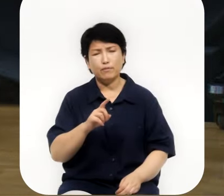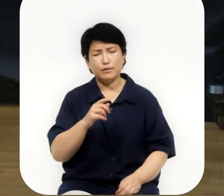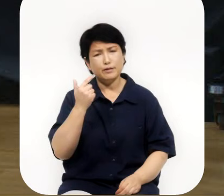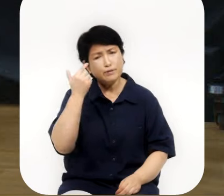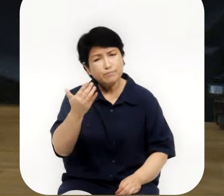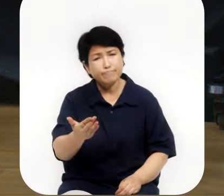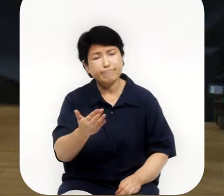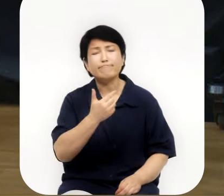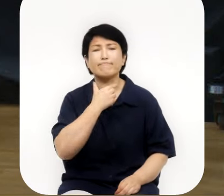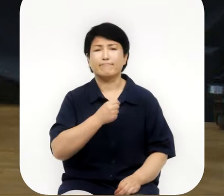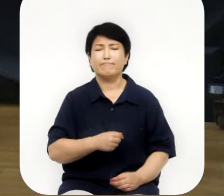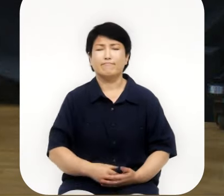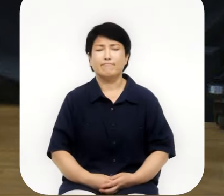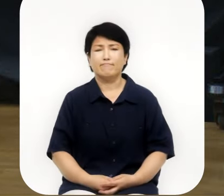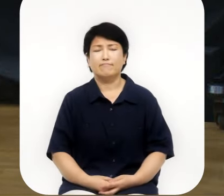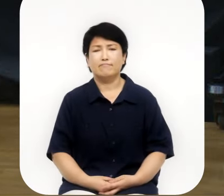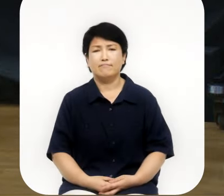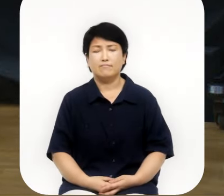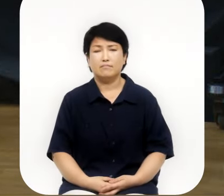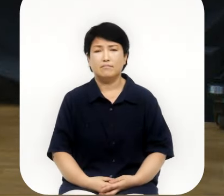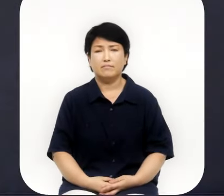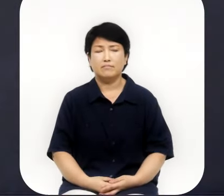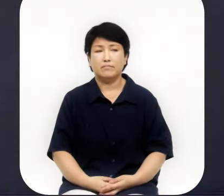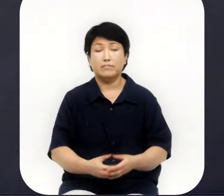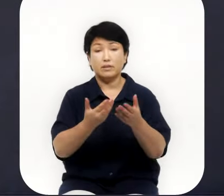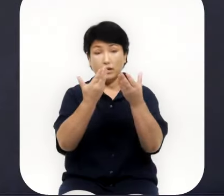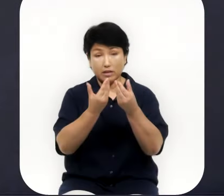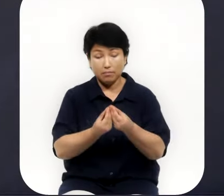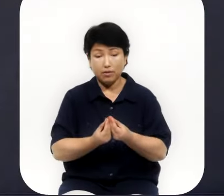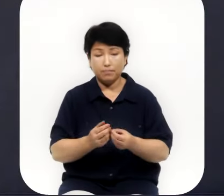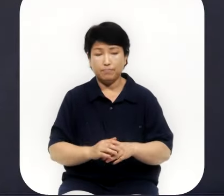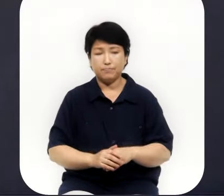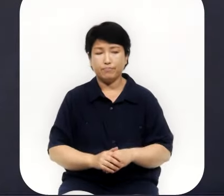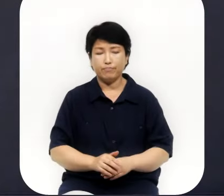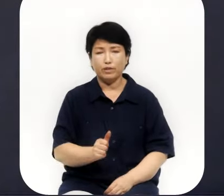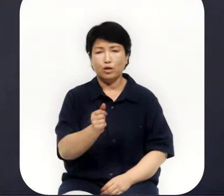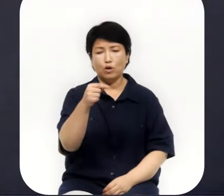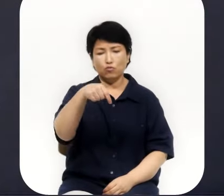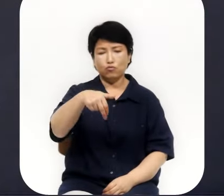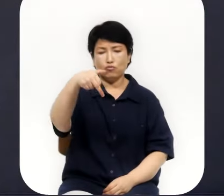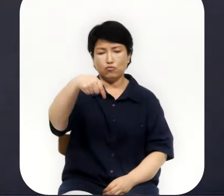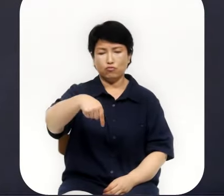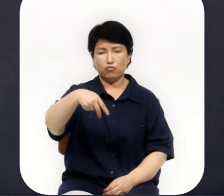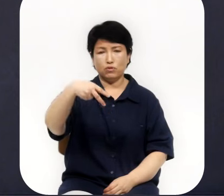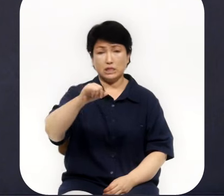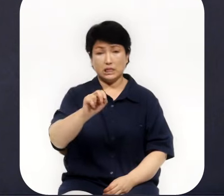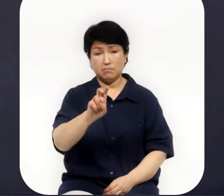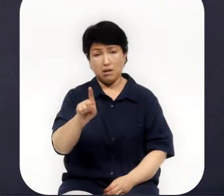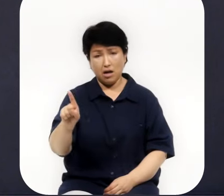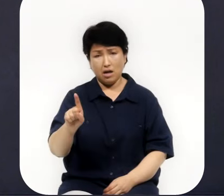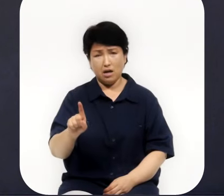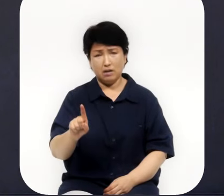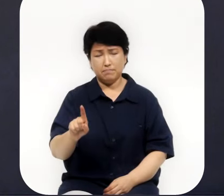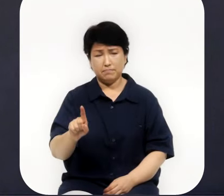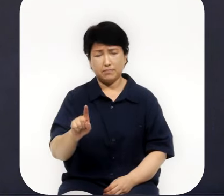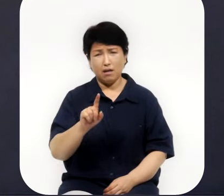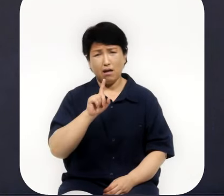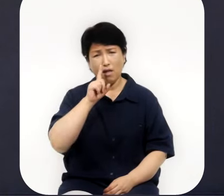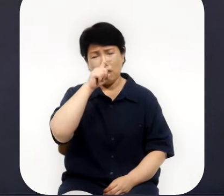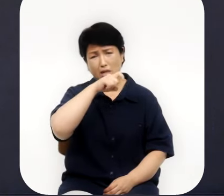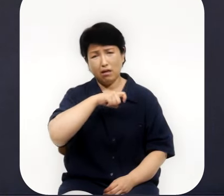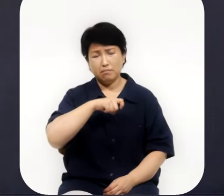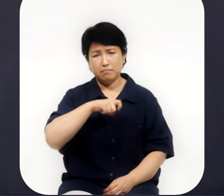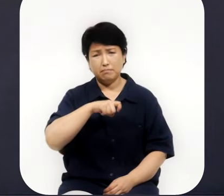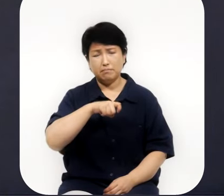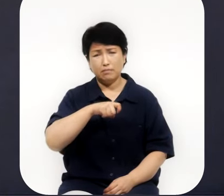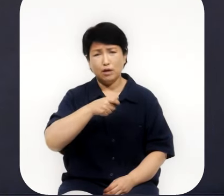거를 질문드리고 싶어요. 예를 든다면 후쿠시마 방출 문제, 오염수 방출 문제라